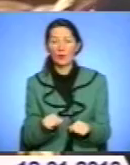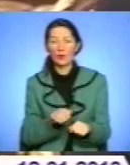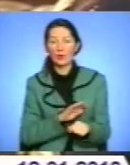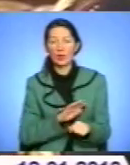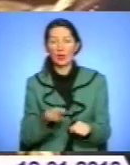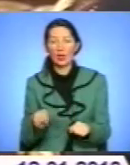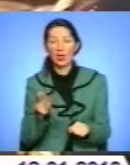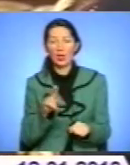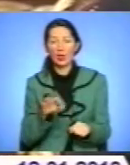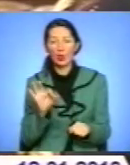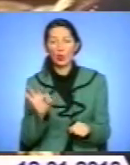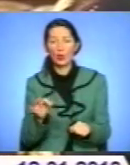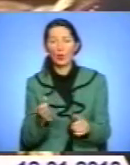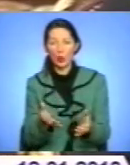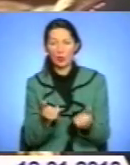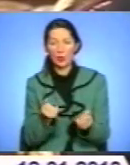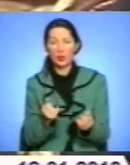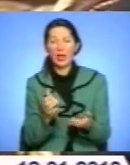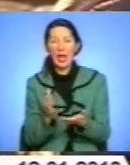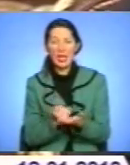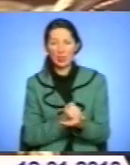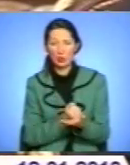недоотримати ресурси.